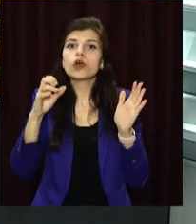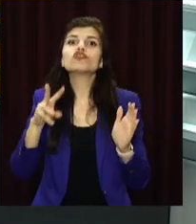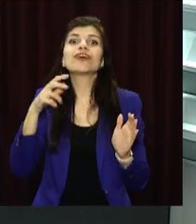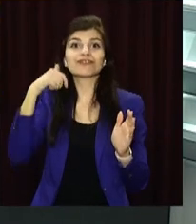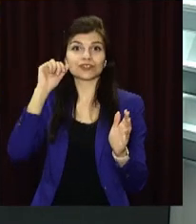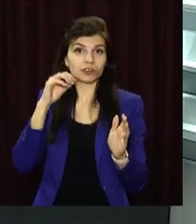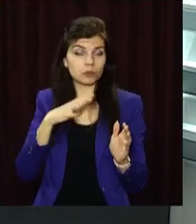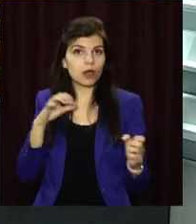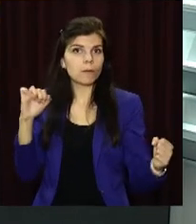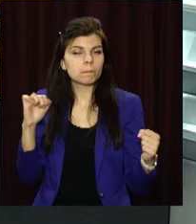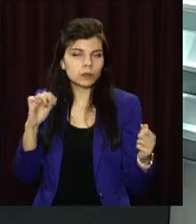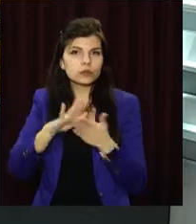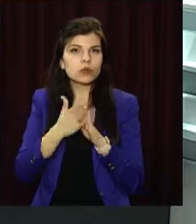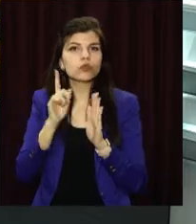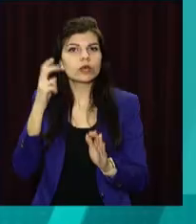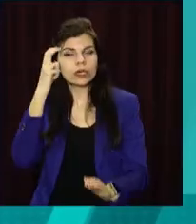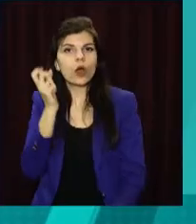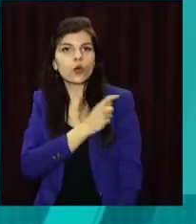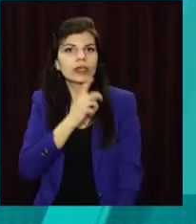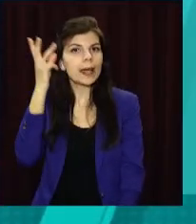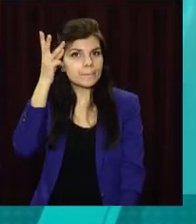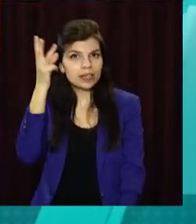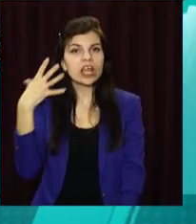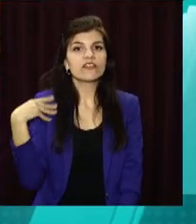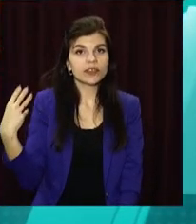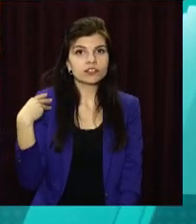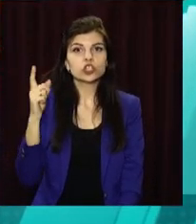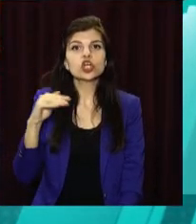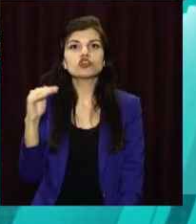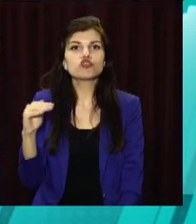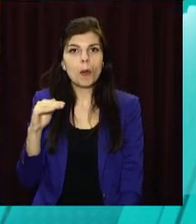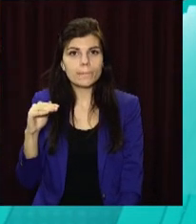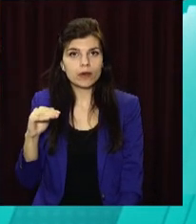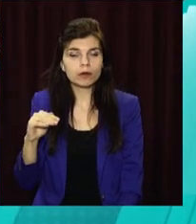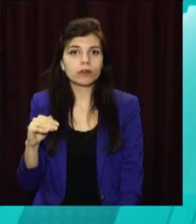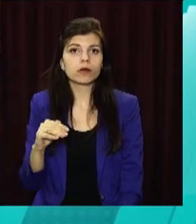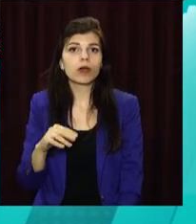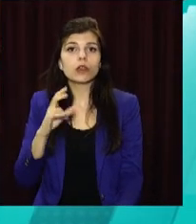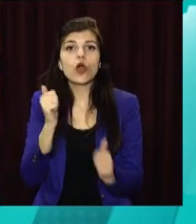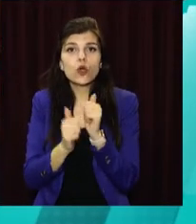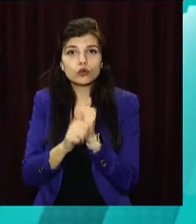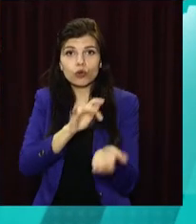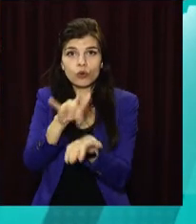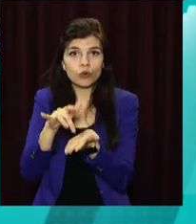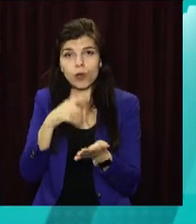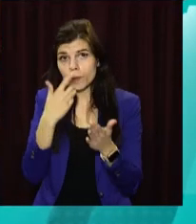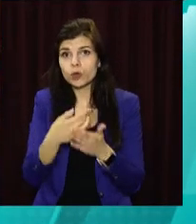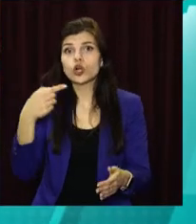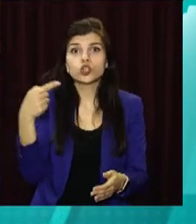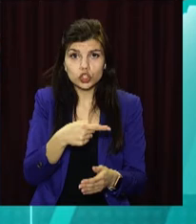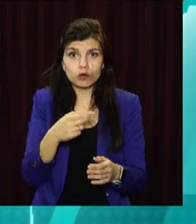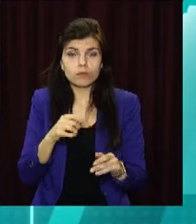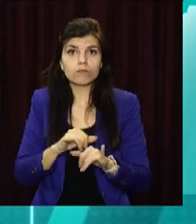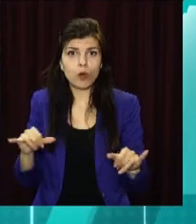раніше. Напружена ситуація в Києві, Одеській, Хмельницькій, Львівській та Житомирській областях. На кожній території понад 1000